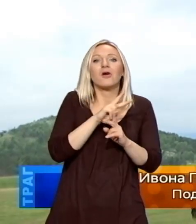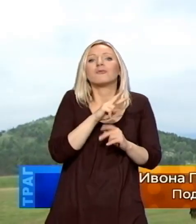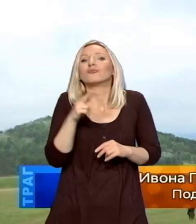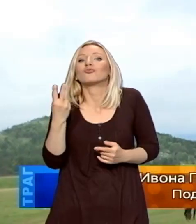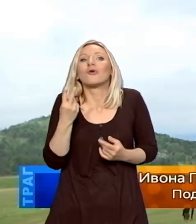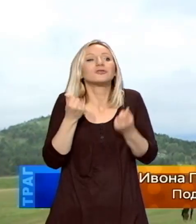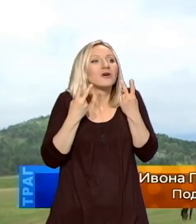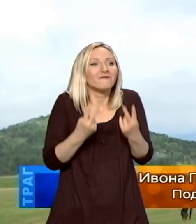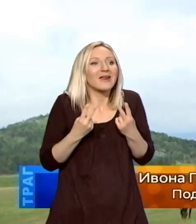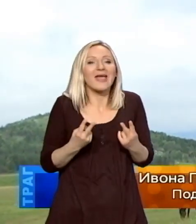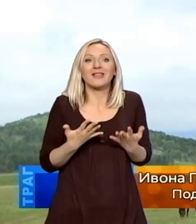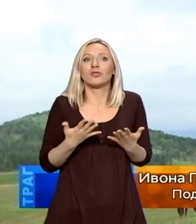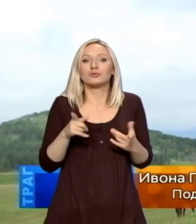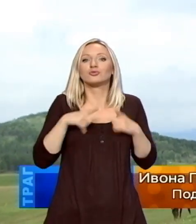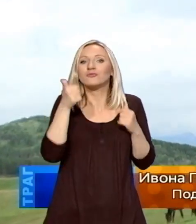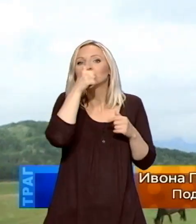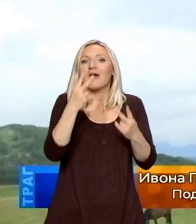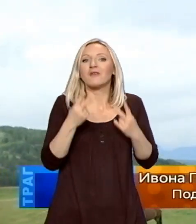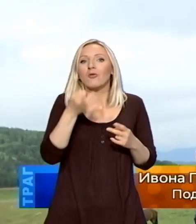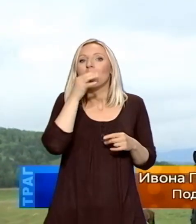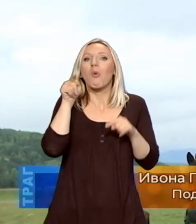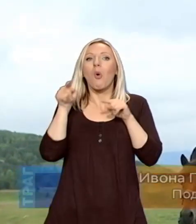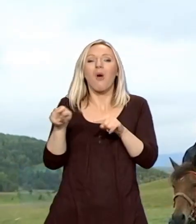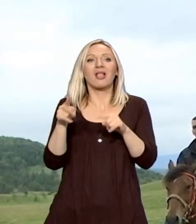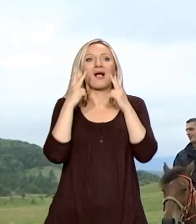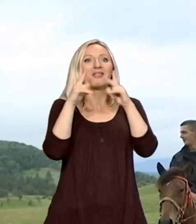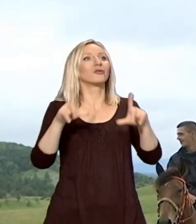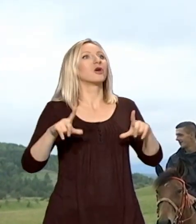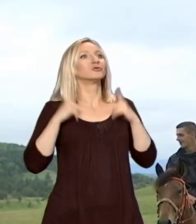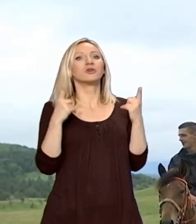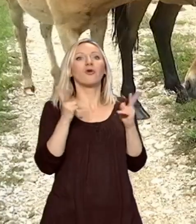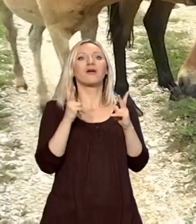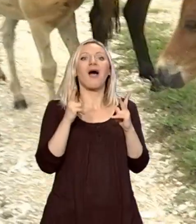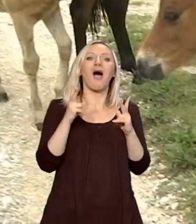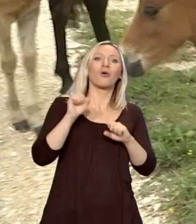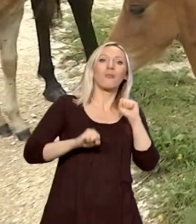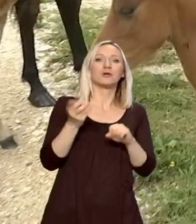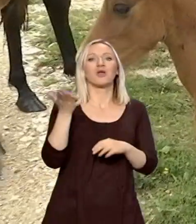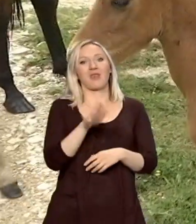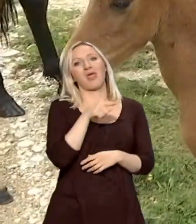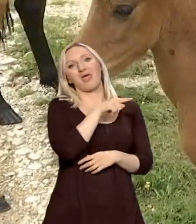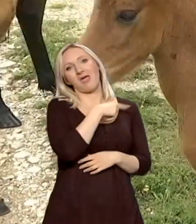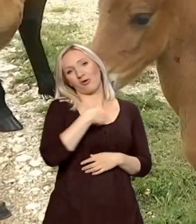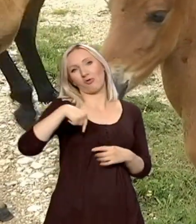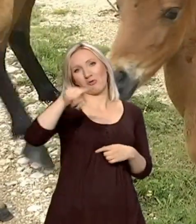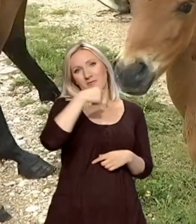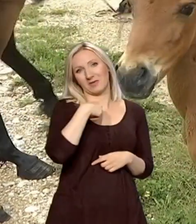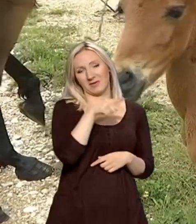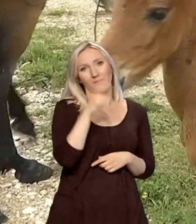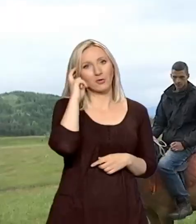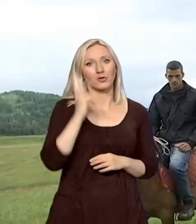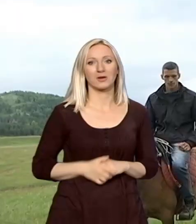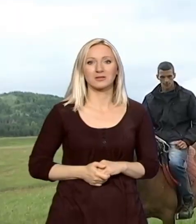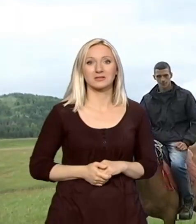koje su stvarno vrijedne u životu. Mnogo bolje gledaju na sve to i na život generalno nego što gledamo mi. Se rado vraćaš